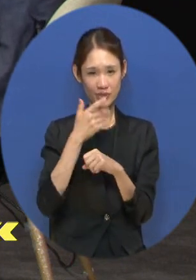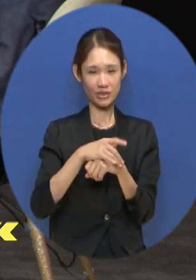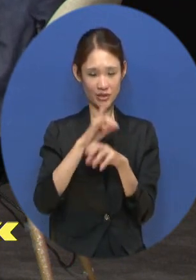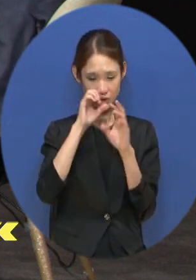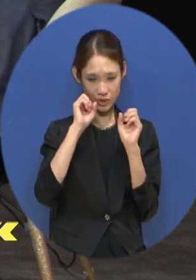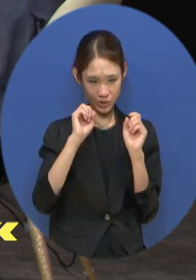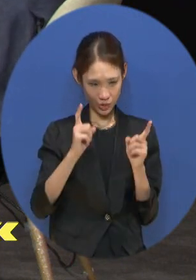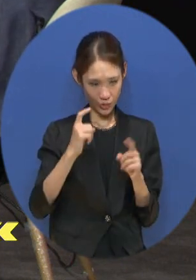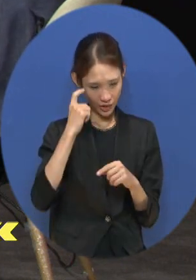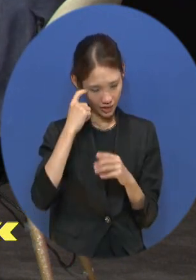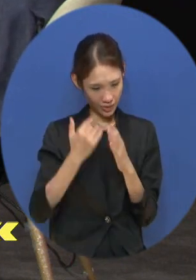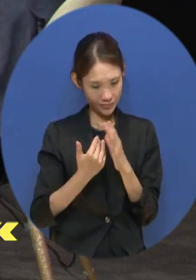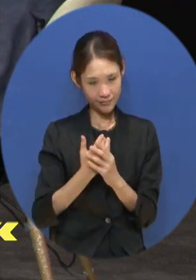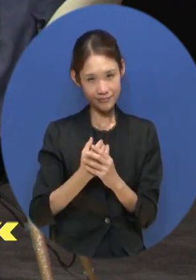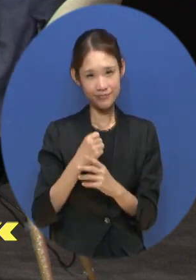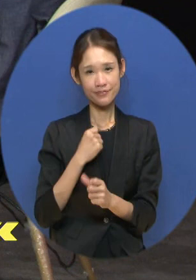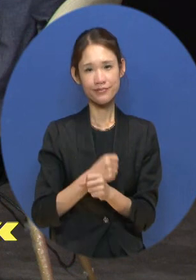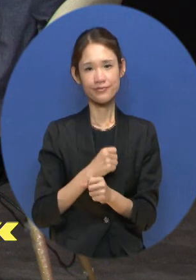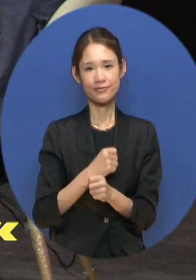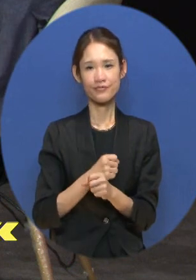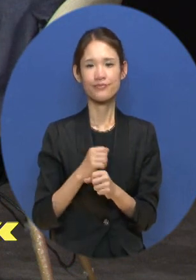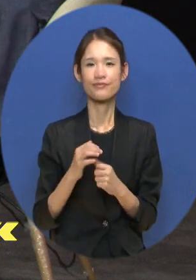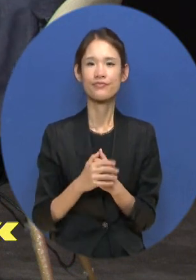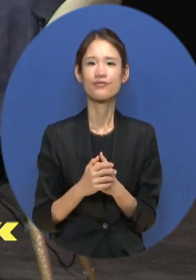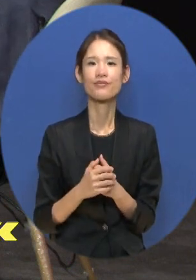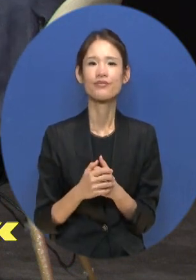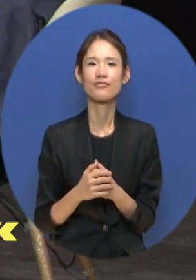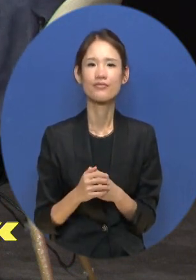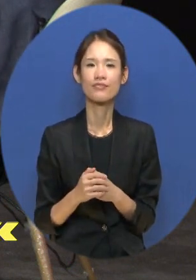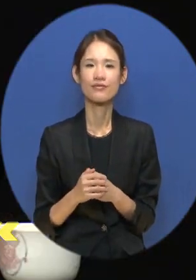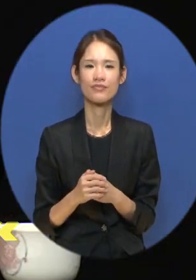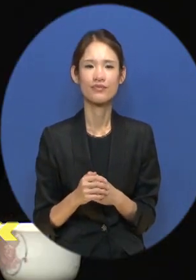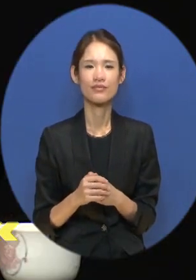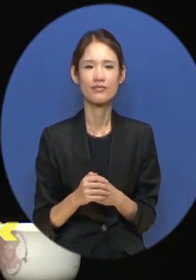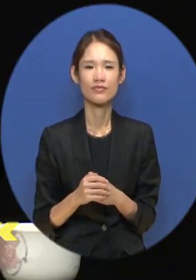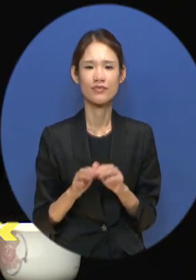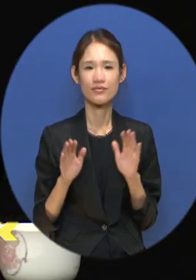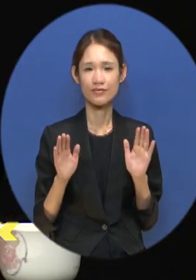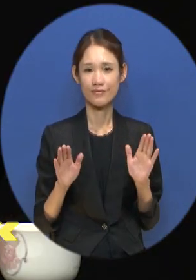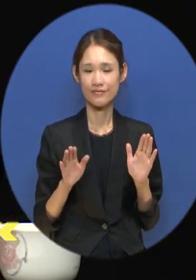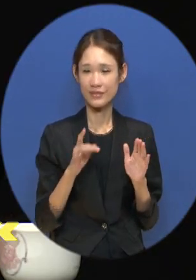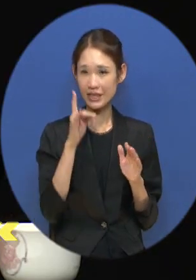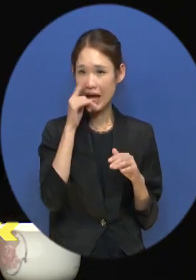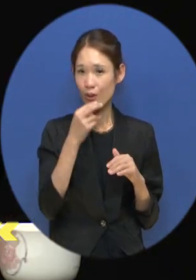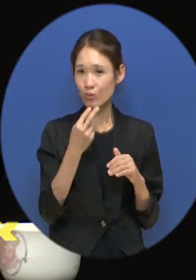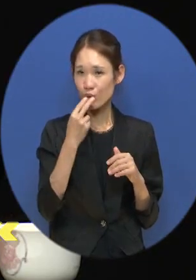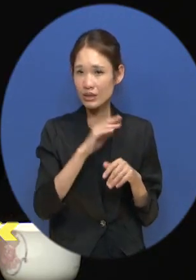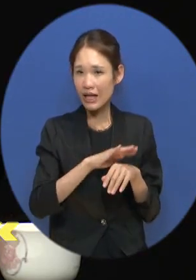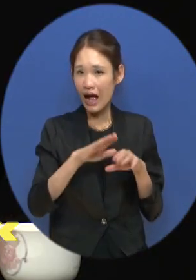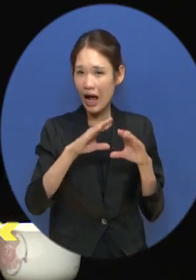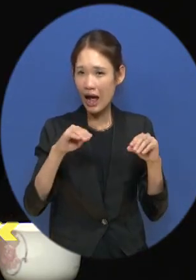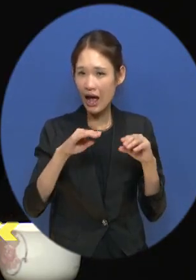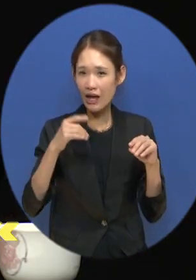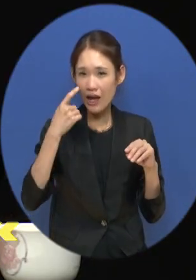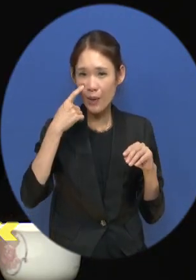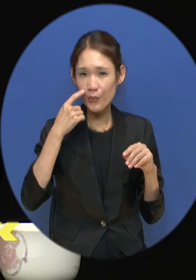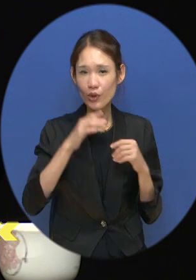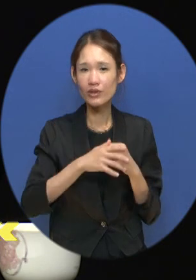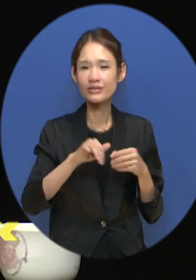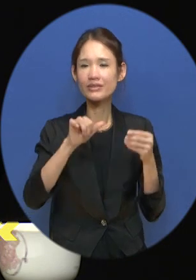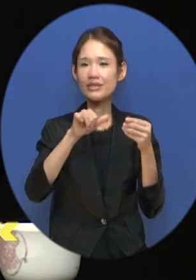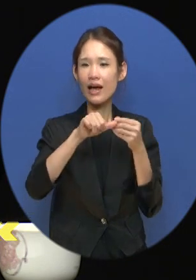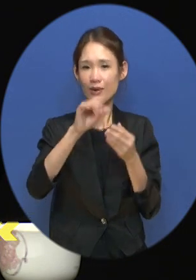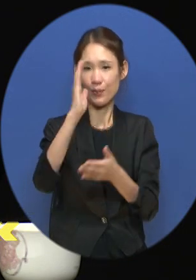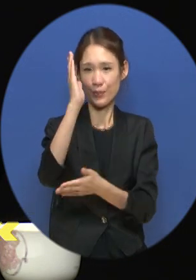수출할 수 있는 그런 기회도 된다고 이제 오늘은 미세먼지 제대로 알고 해결합시다의 다섯